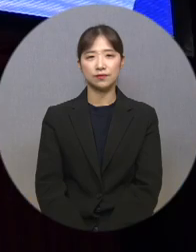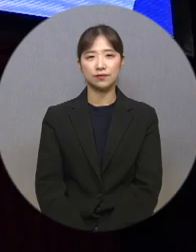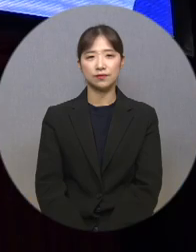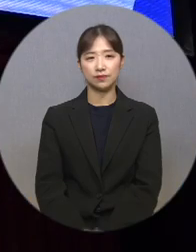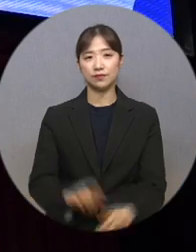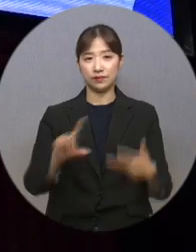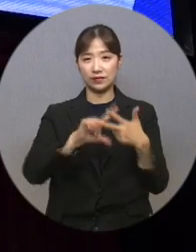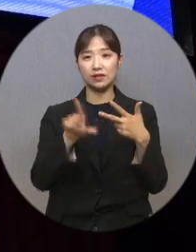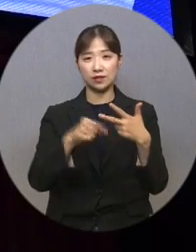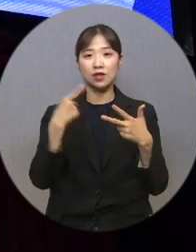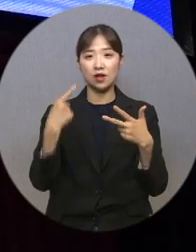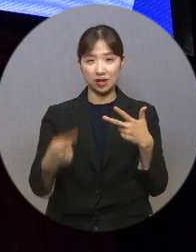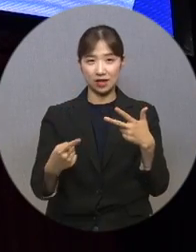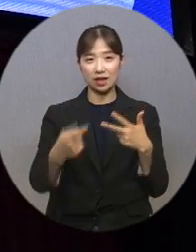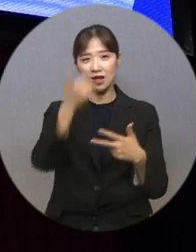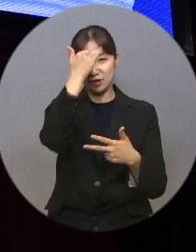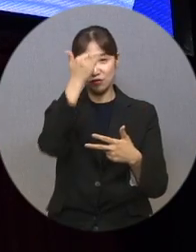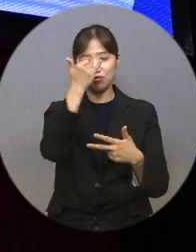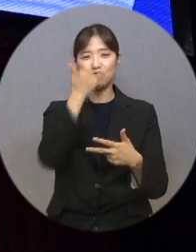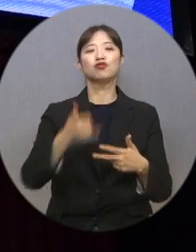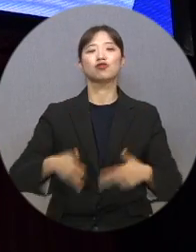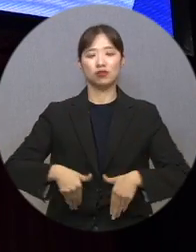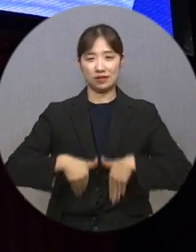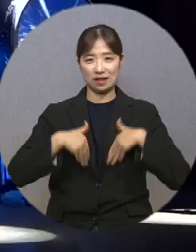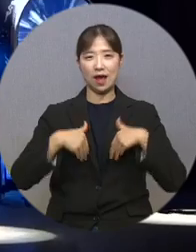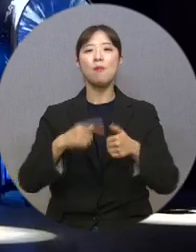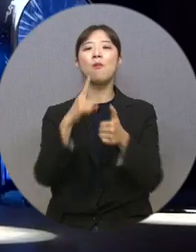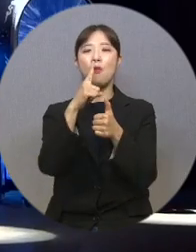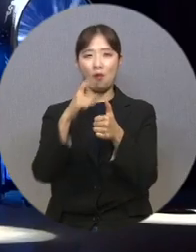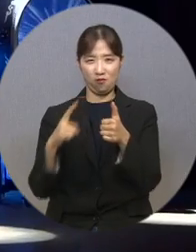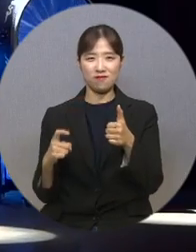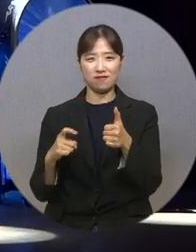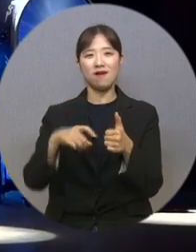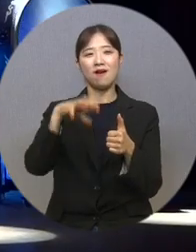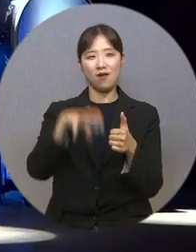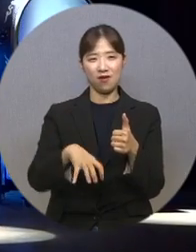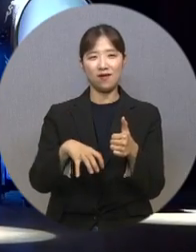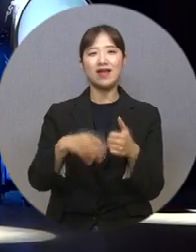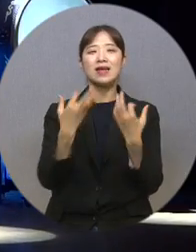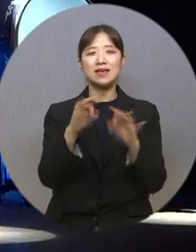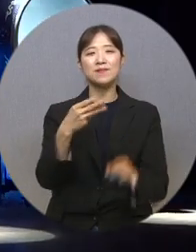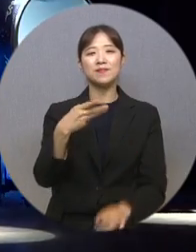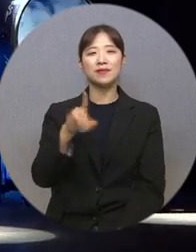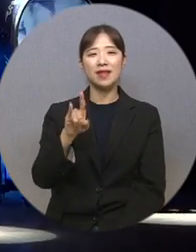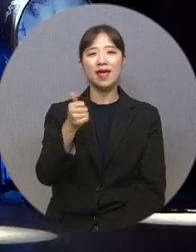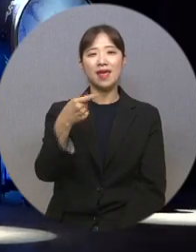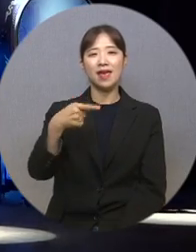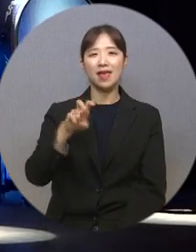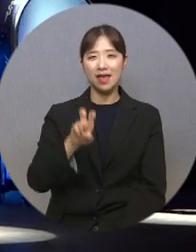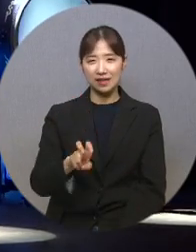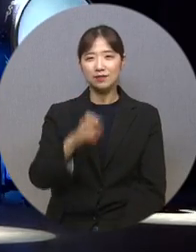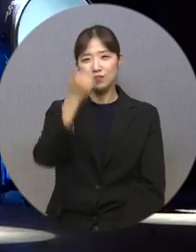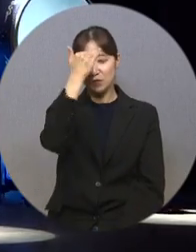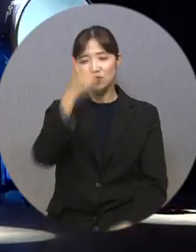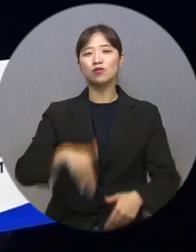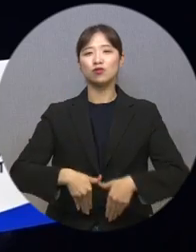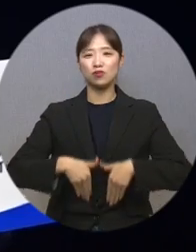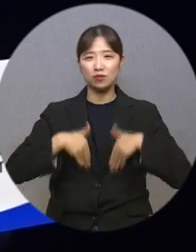지난 1일 충남 홍성군 홍보급 충남도청 문예회관에서 제39대 김태흠 충남도지사 취임식을